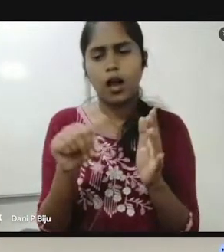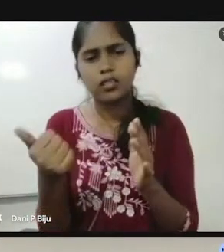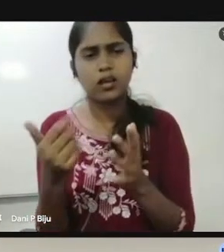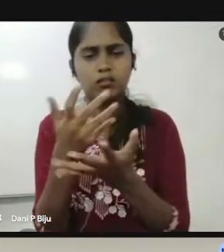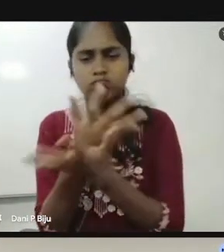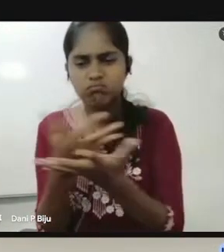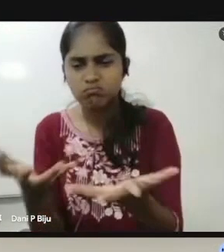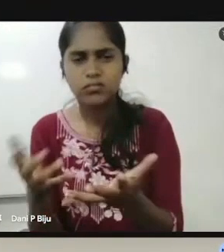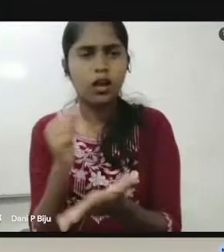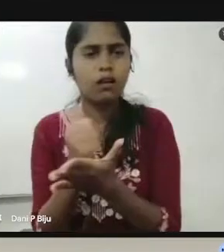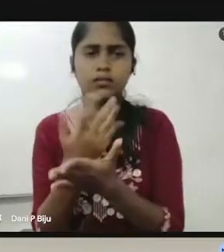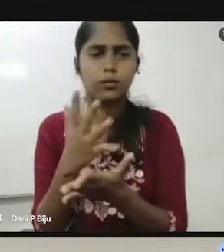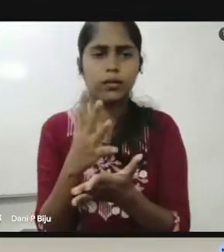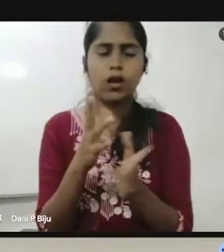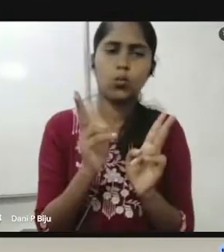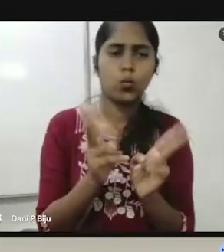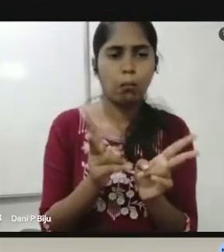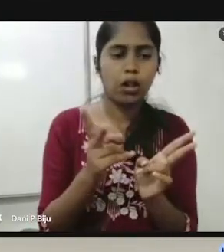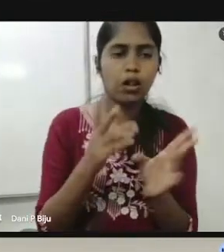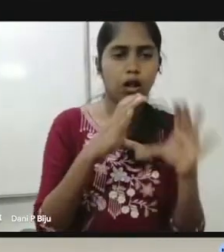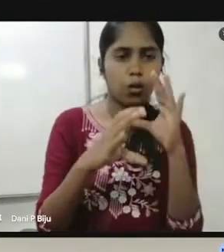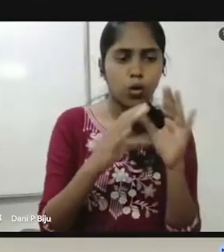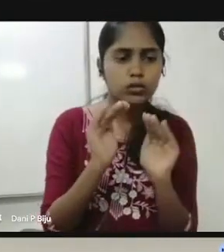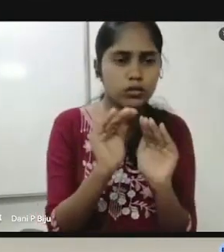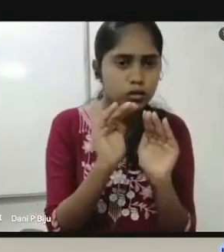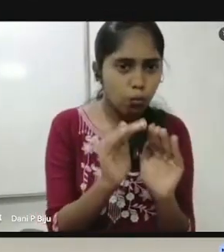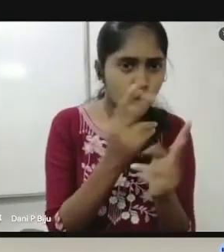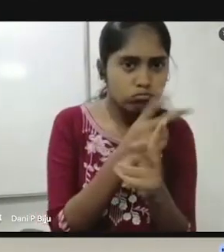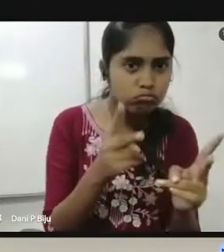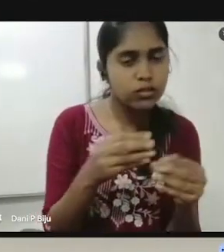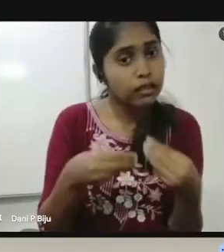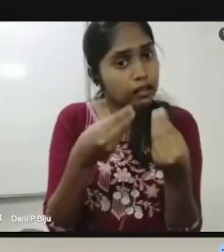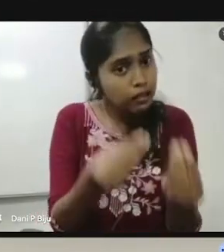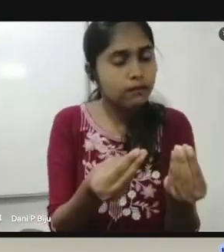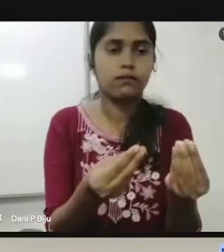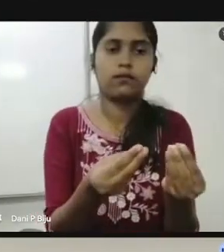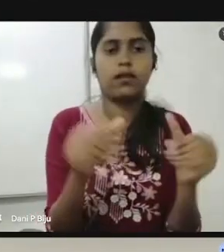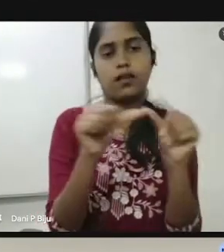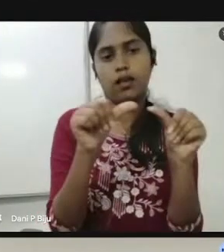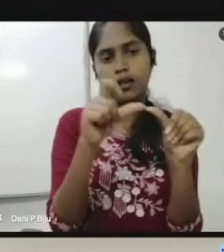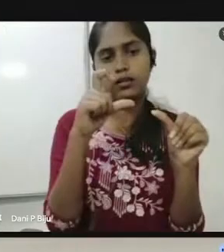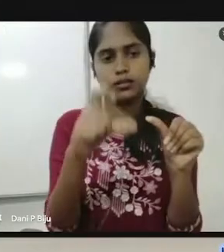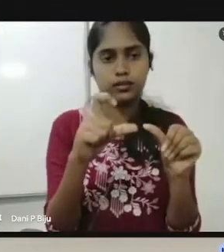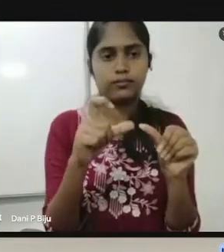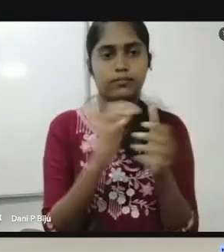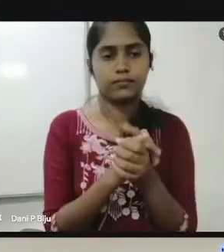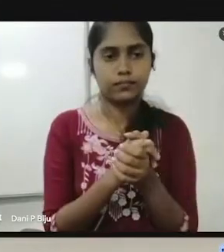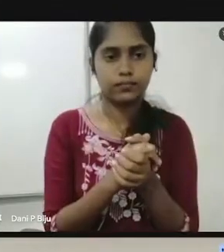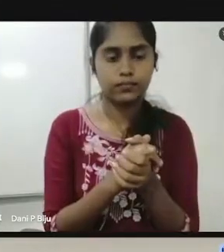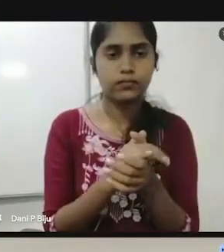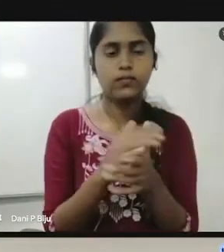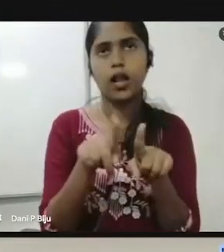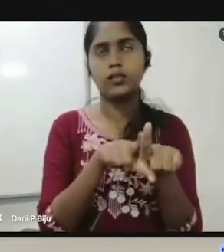ആവശ്യമില്ലാതെ നമ്മൾ ആശയവിനിമയം നടത്തുമ്പോഴാണ് അതിനെ അൺഎയ്ഡഡ് AAC എന്ന് പറയുന്നത്. അപ്പൊ നമുക്ക് സൈൻ